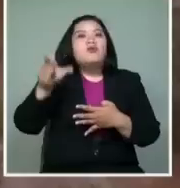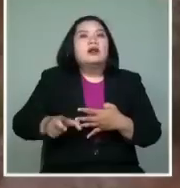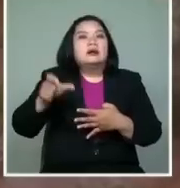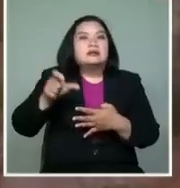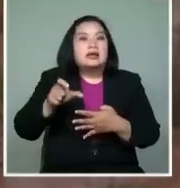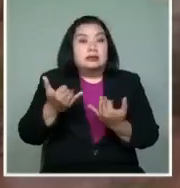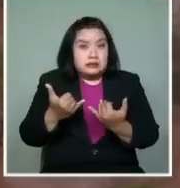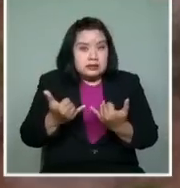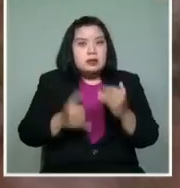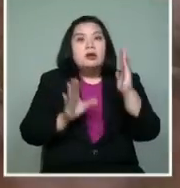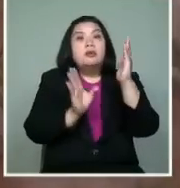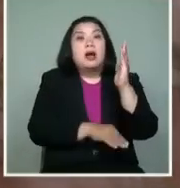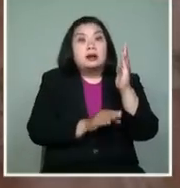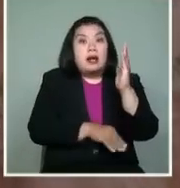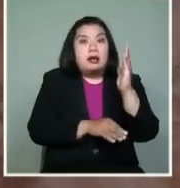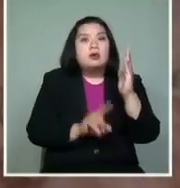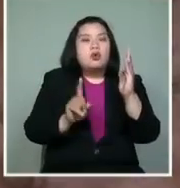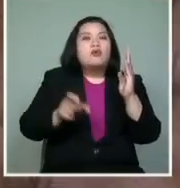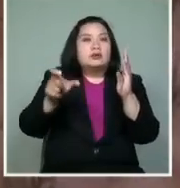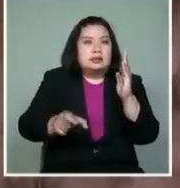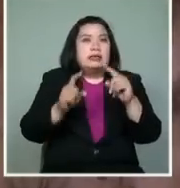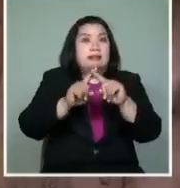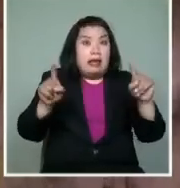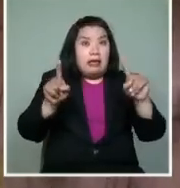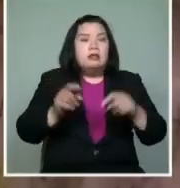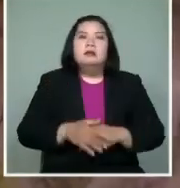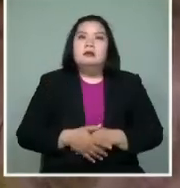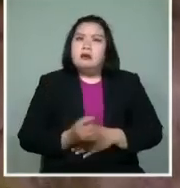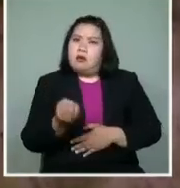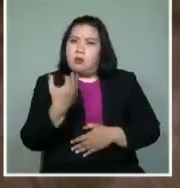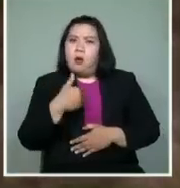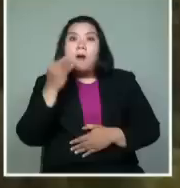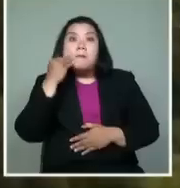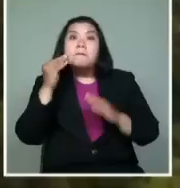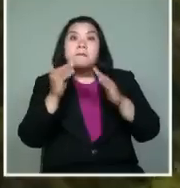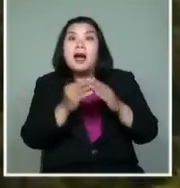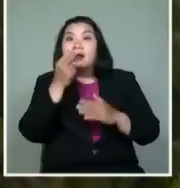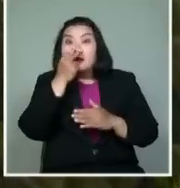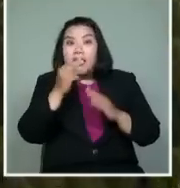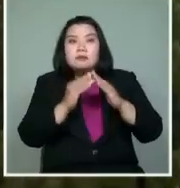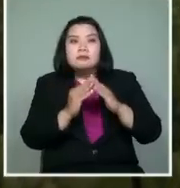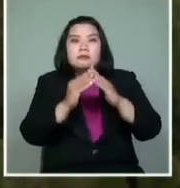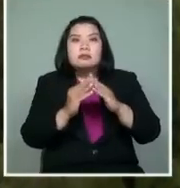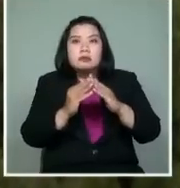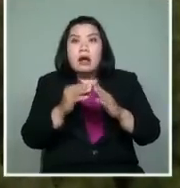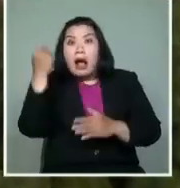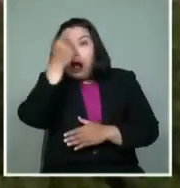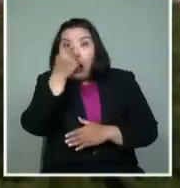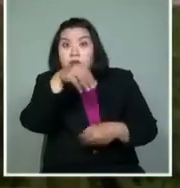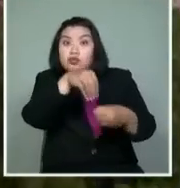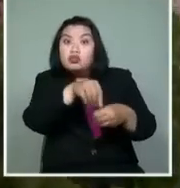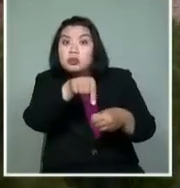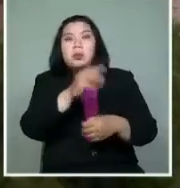งเป็นจังหวัดในแคว้นออกซิตานีแต่ไม่มีรายงานนะคะว่าบ้านหลังนี้ที่ลอยไปตามน้ำเนี่ยมีคนอยู่ในบ้านหรือเปล่